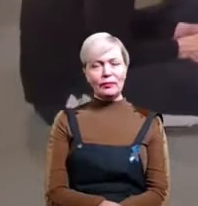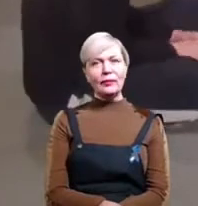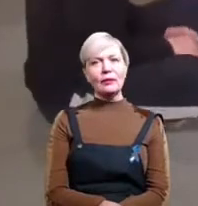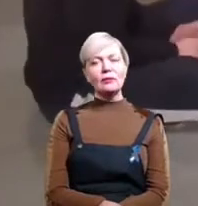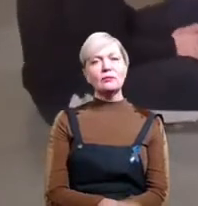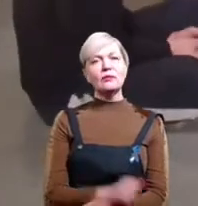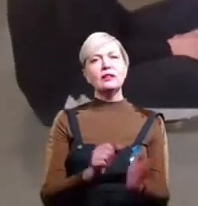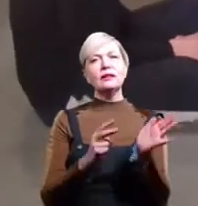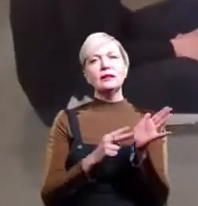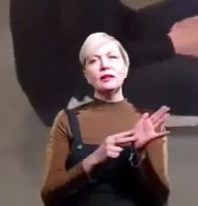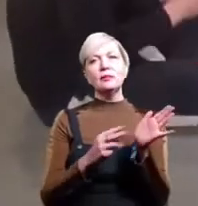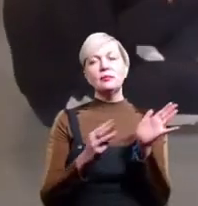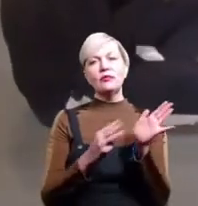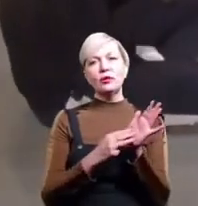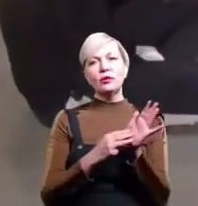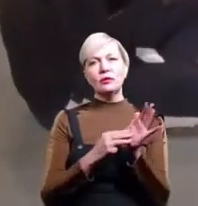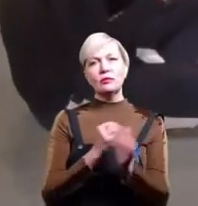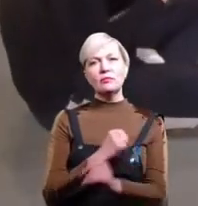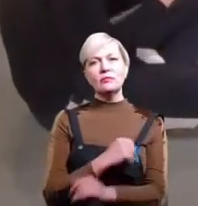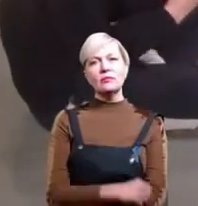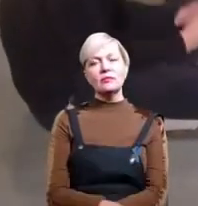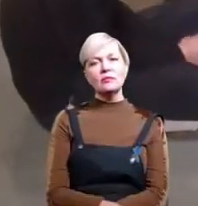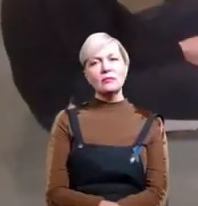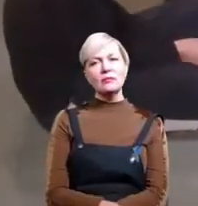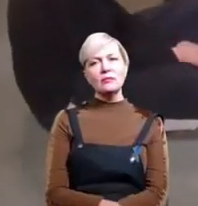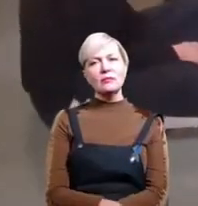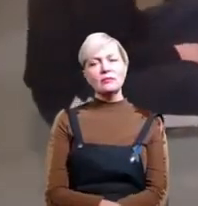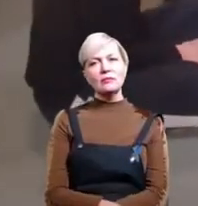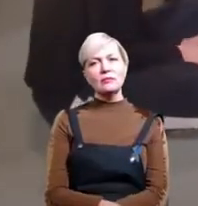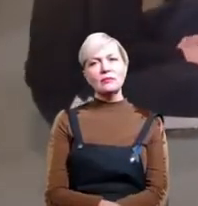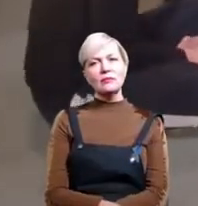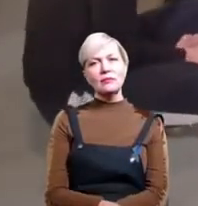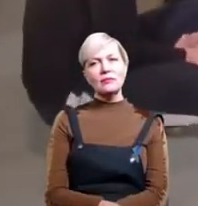Шесть, семь. Тиша співає.